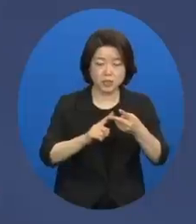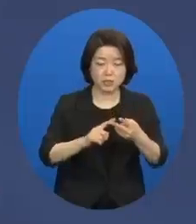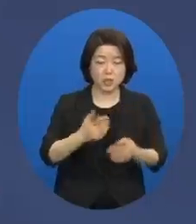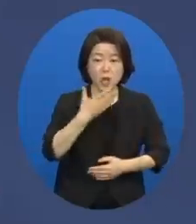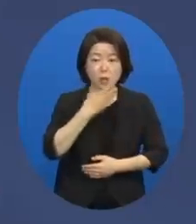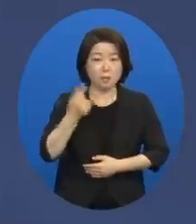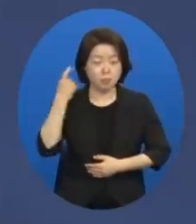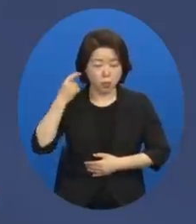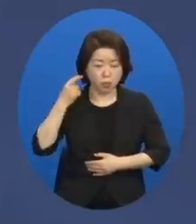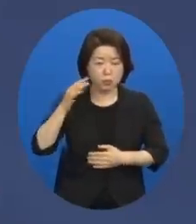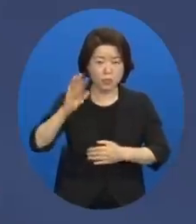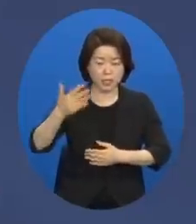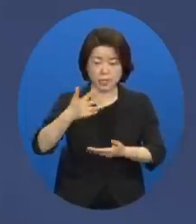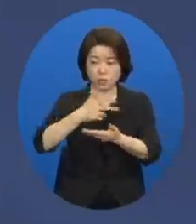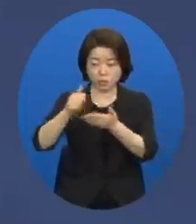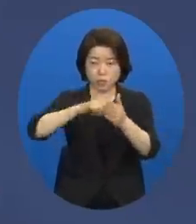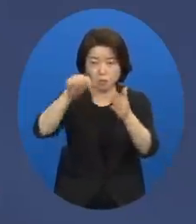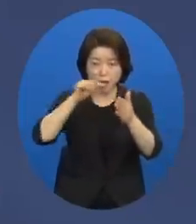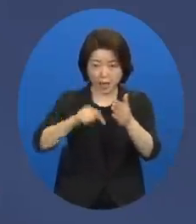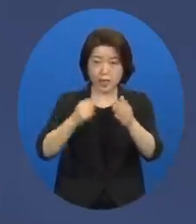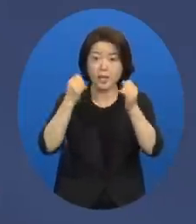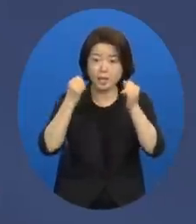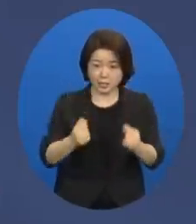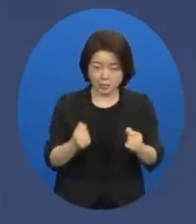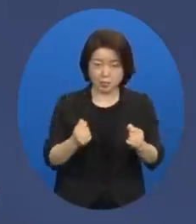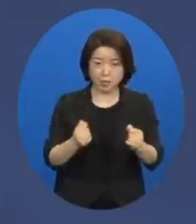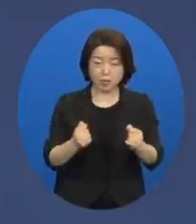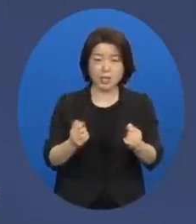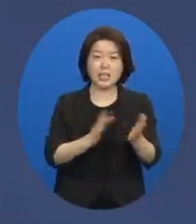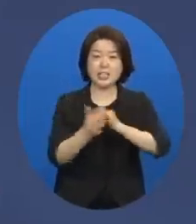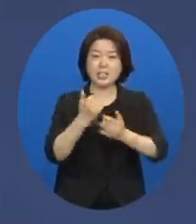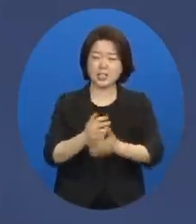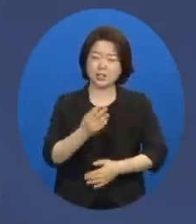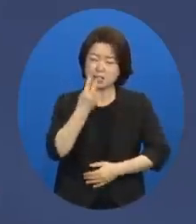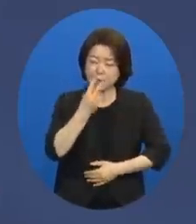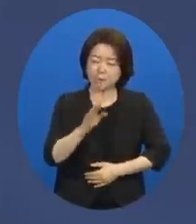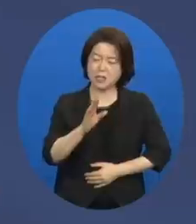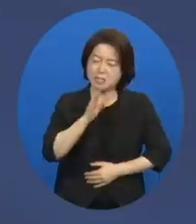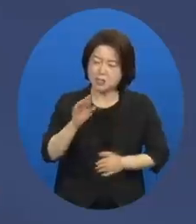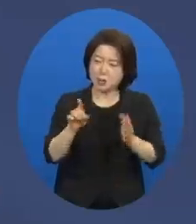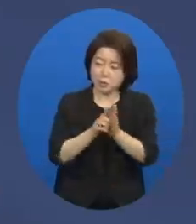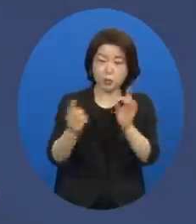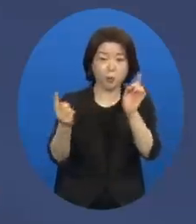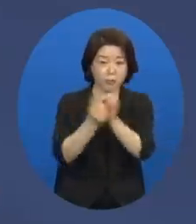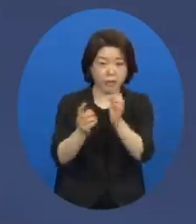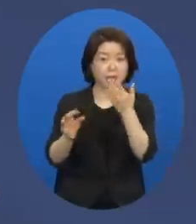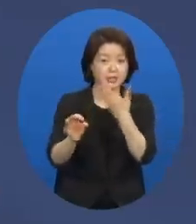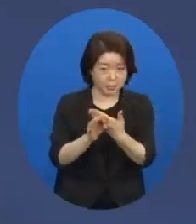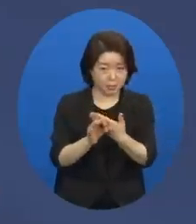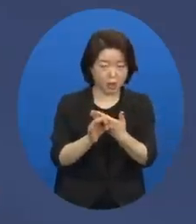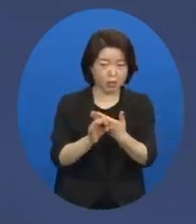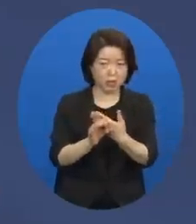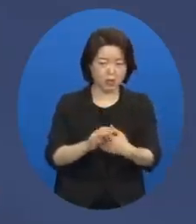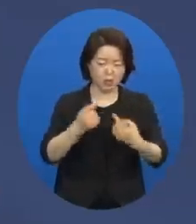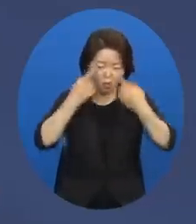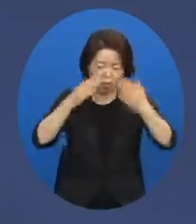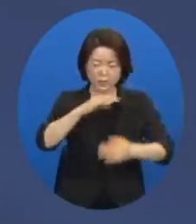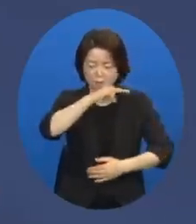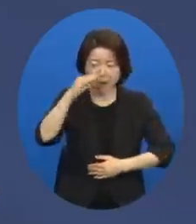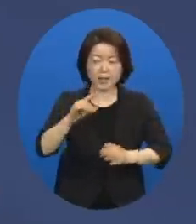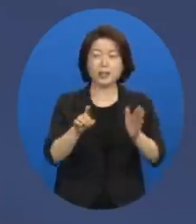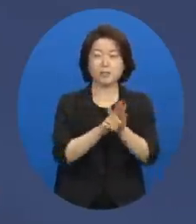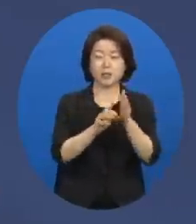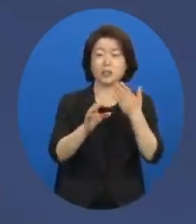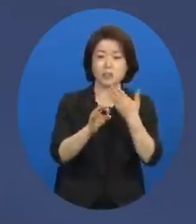있으면 다시 말하면 예수님을 생명으로 실제로 믿고 만났으면 이 말이에요. 그러니까 제대로 믿었으면